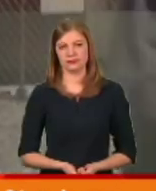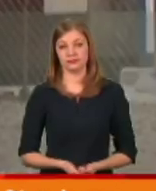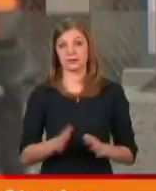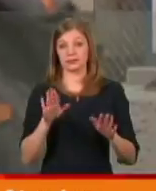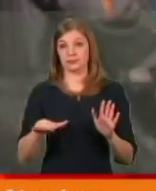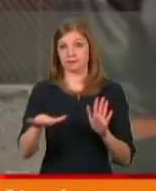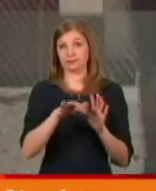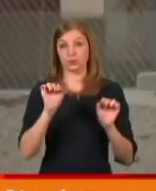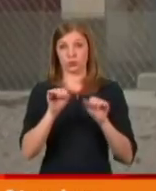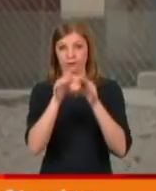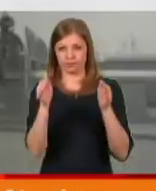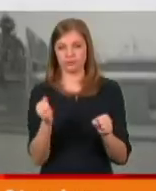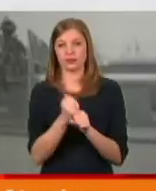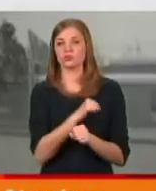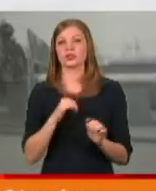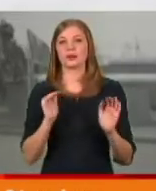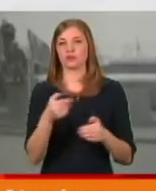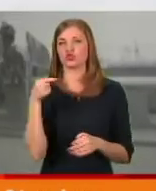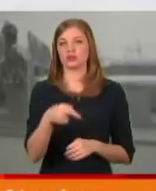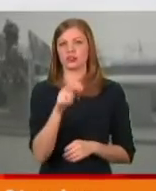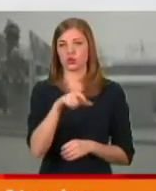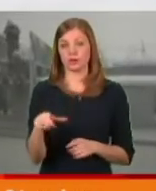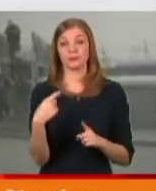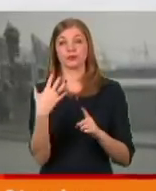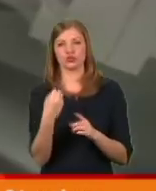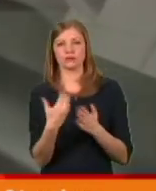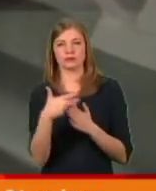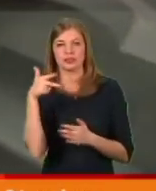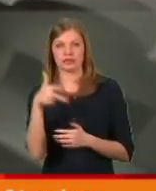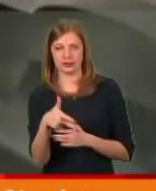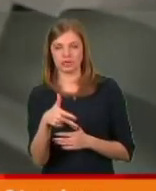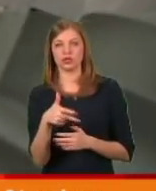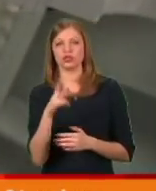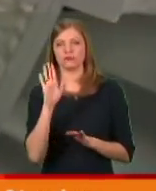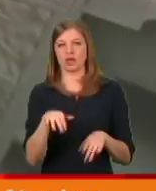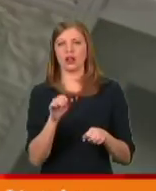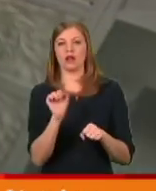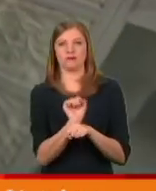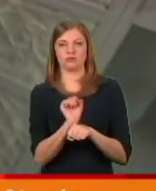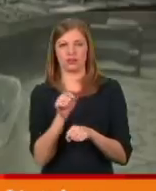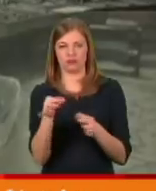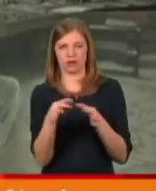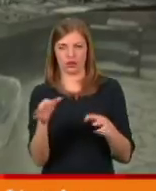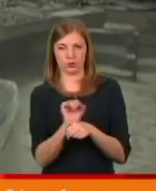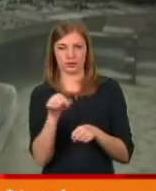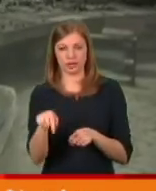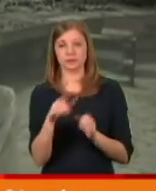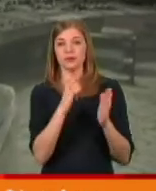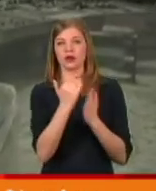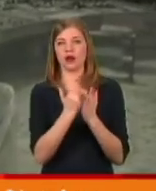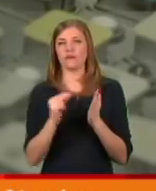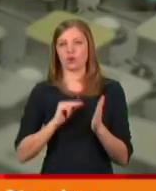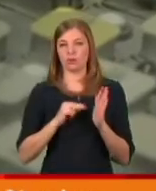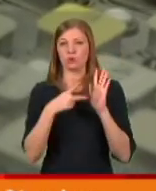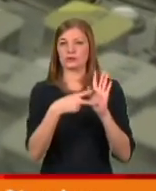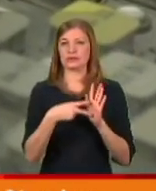На об'єкті укриття працює щонайменше 1000 людей і ще близько 3000, власне, на атомній електростанції. Графік роботи –